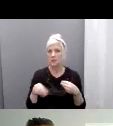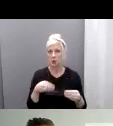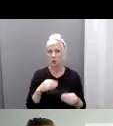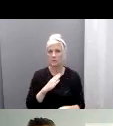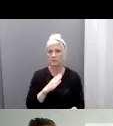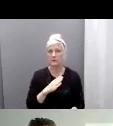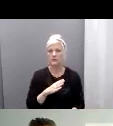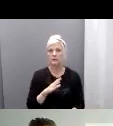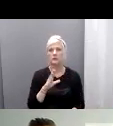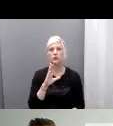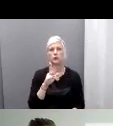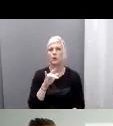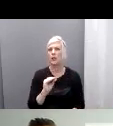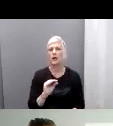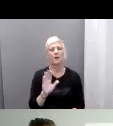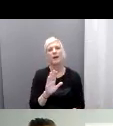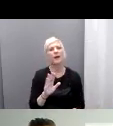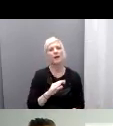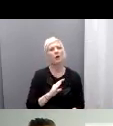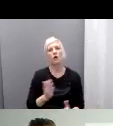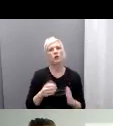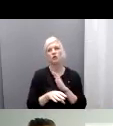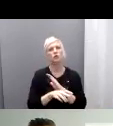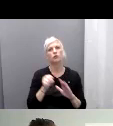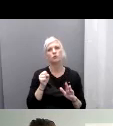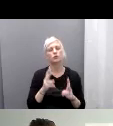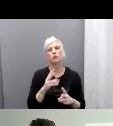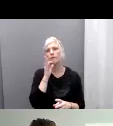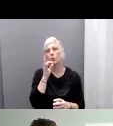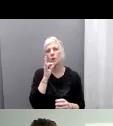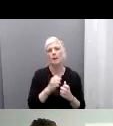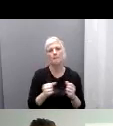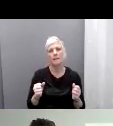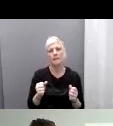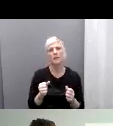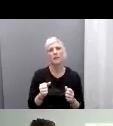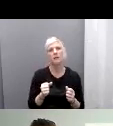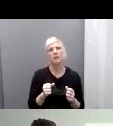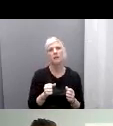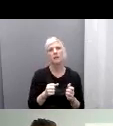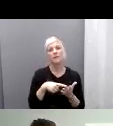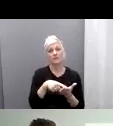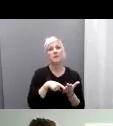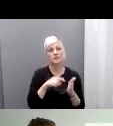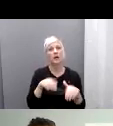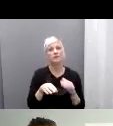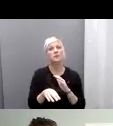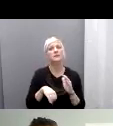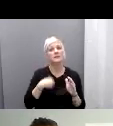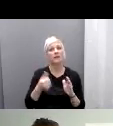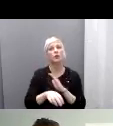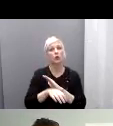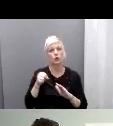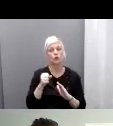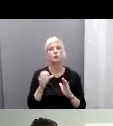Nej, jag har nog inte direkt haft en sån fråga i intervjun. Däremot har det varit vissa som har kommit in på det själva,